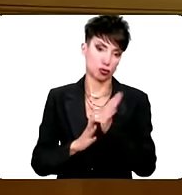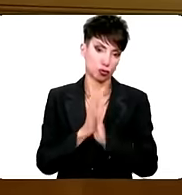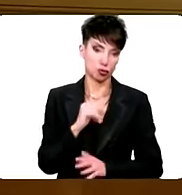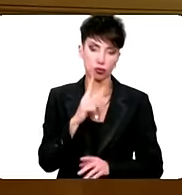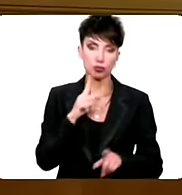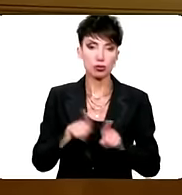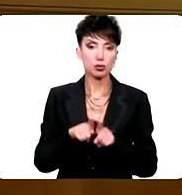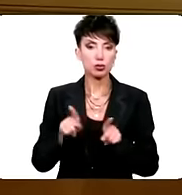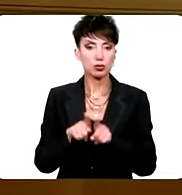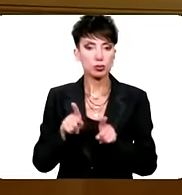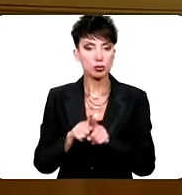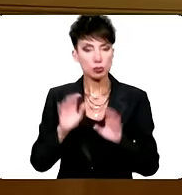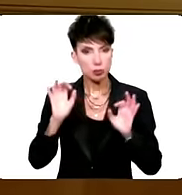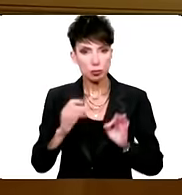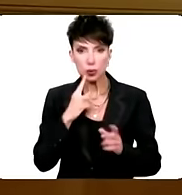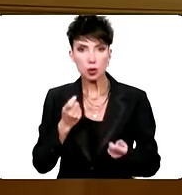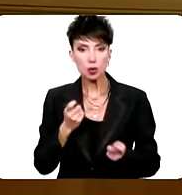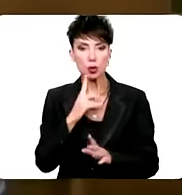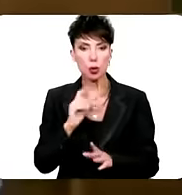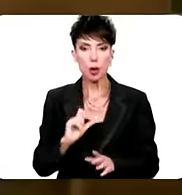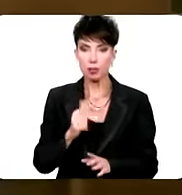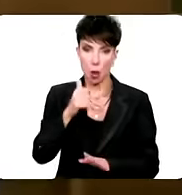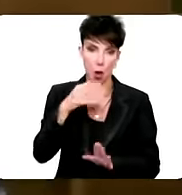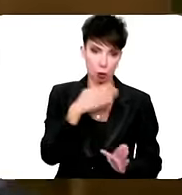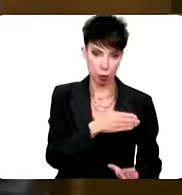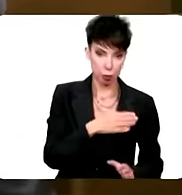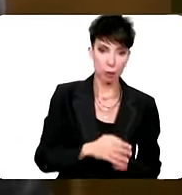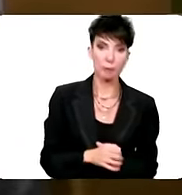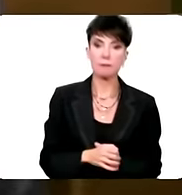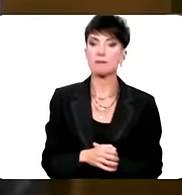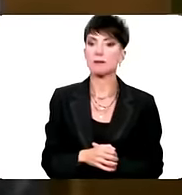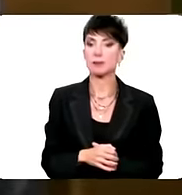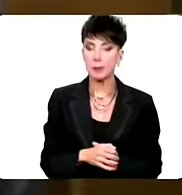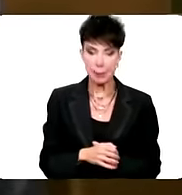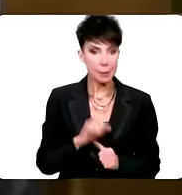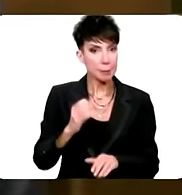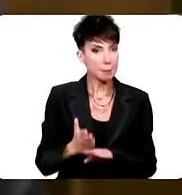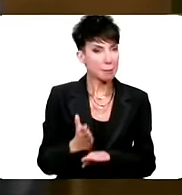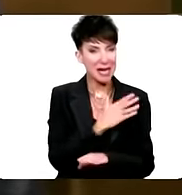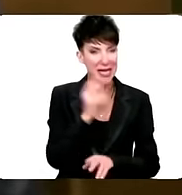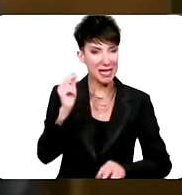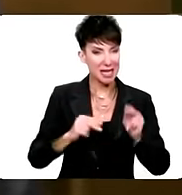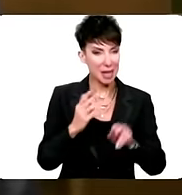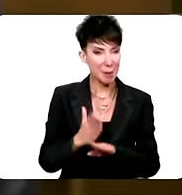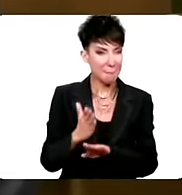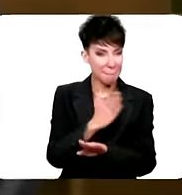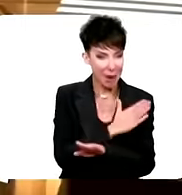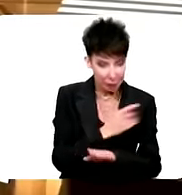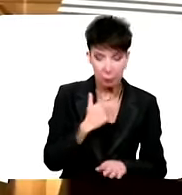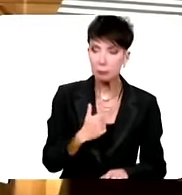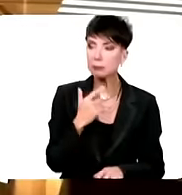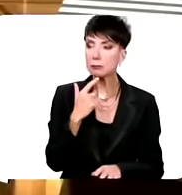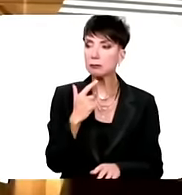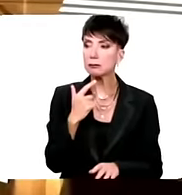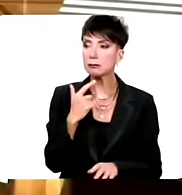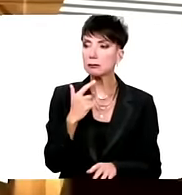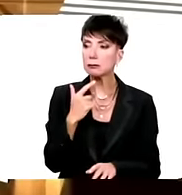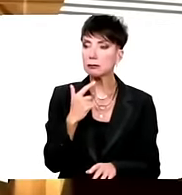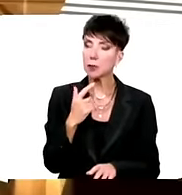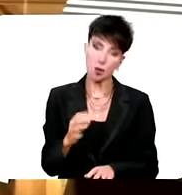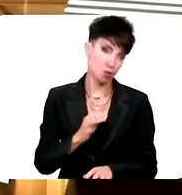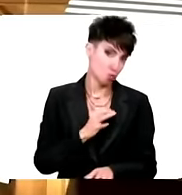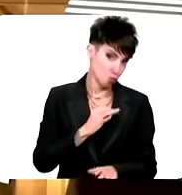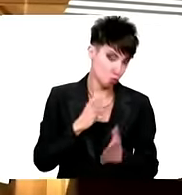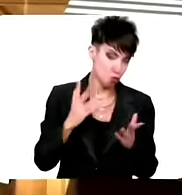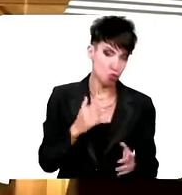Άρα δεν υπάρχει κανένα ζήτημα προνεκρών. Το κρατάω αυτό. Βεβαίως είχαμε συζητήσει μαζί και πάλι πριν τις εκλογές, τις ευρωεκλογές, και μου είχατε πει ότι ένα κακό ποσοστό για την